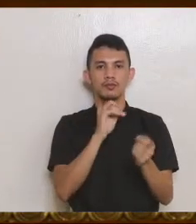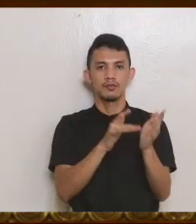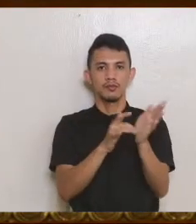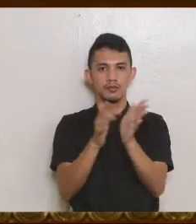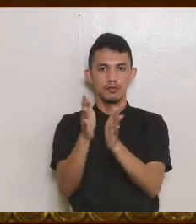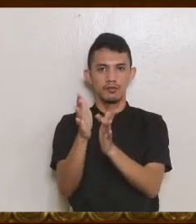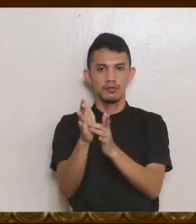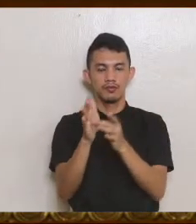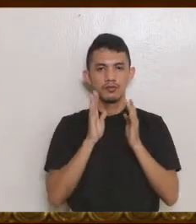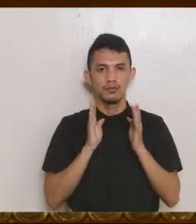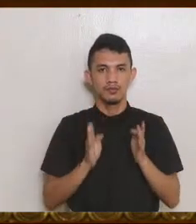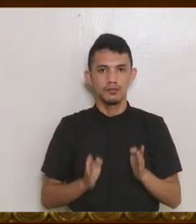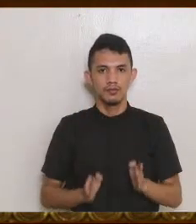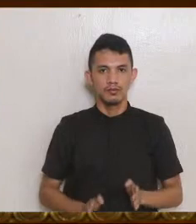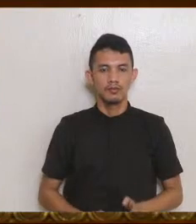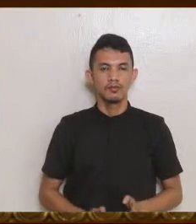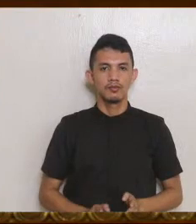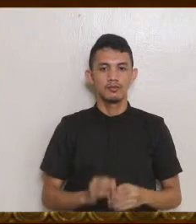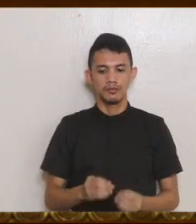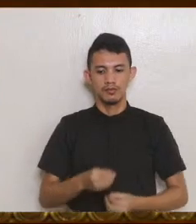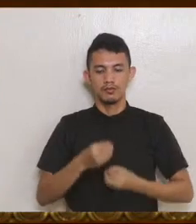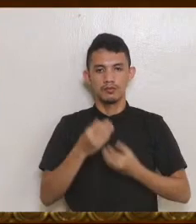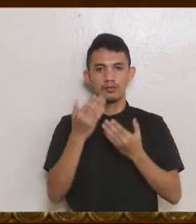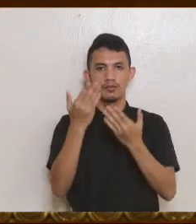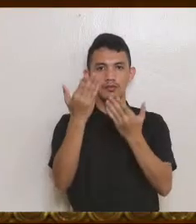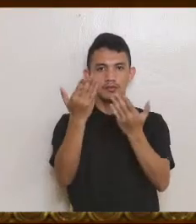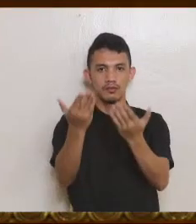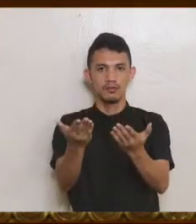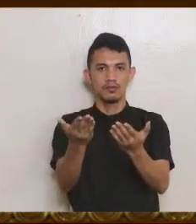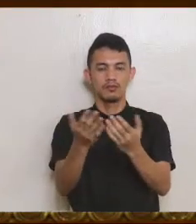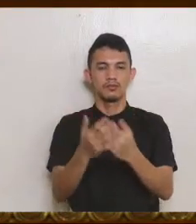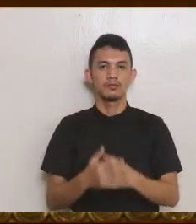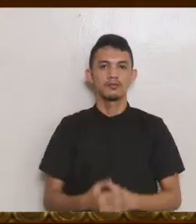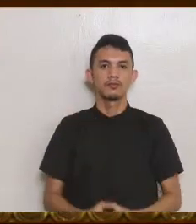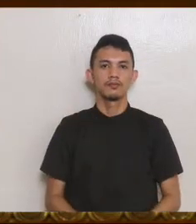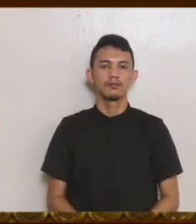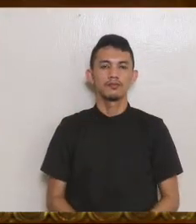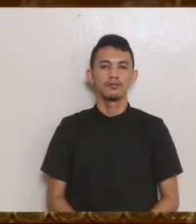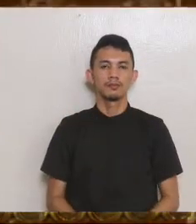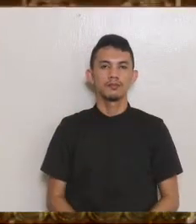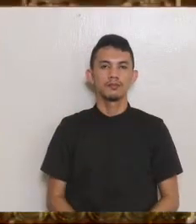mong akong lawas nga itugyan alang kaninyo.